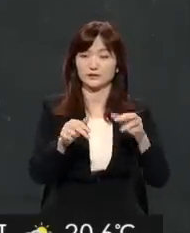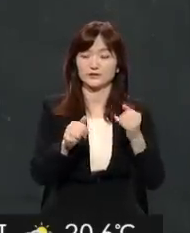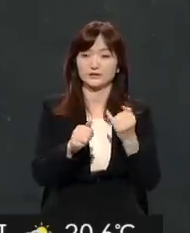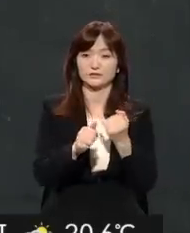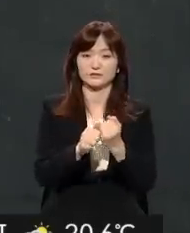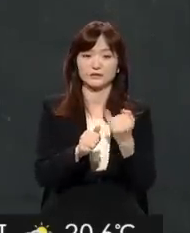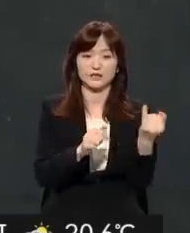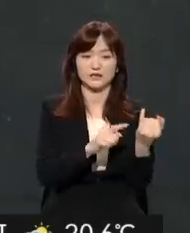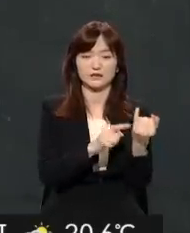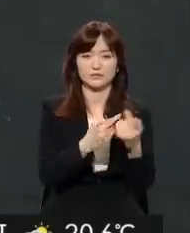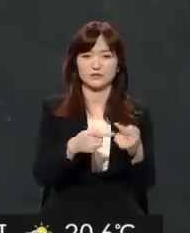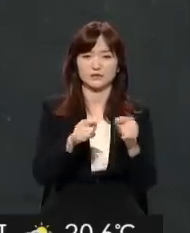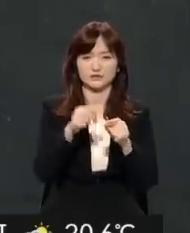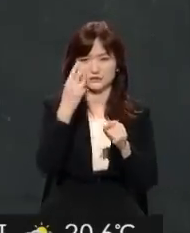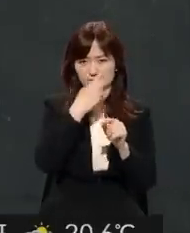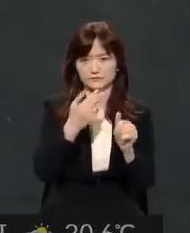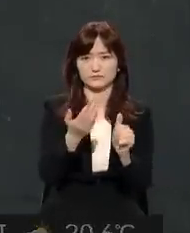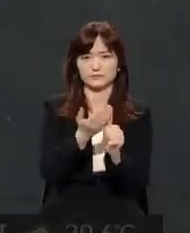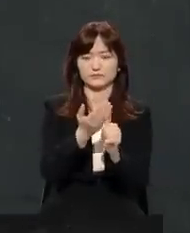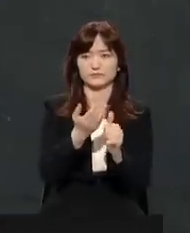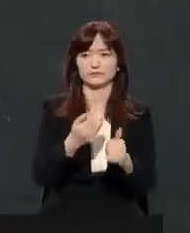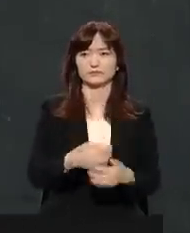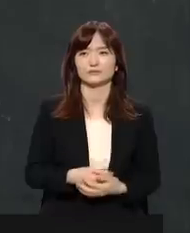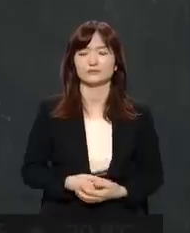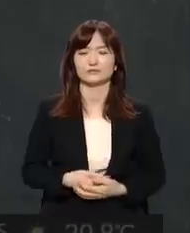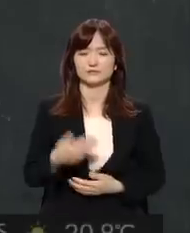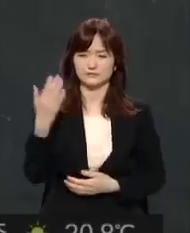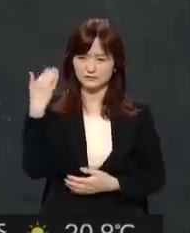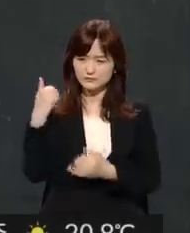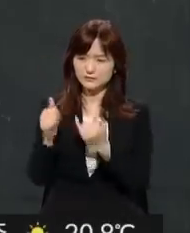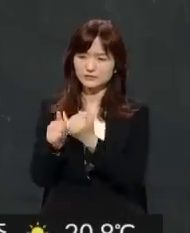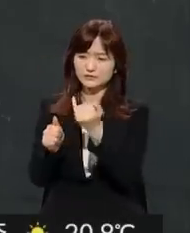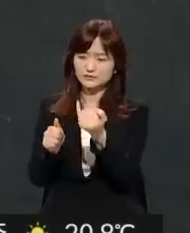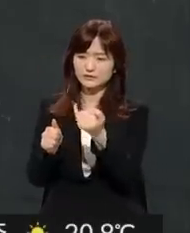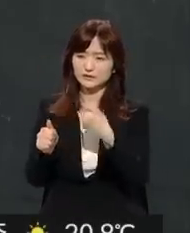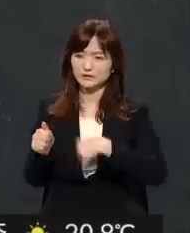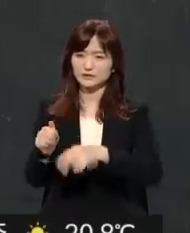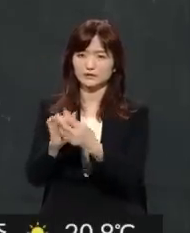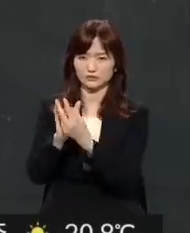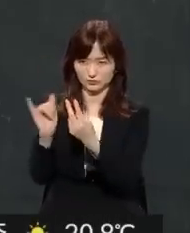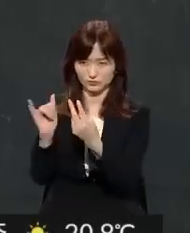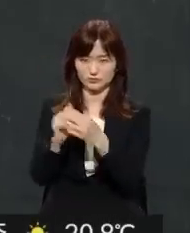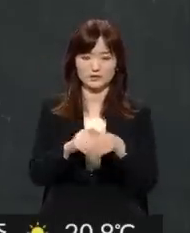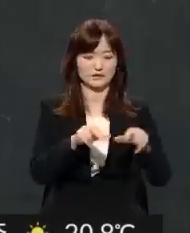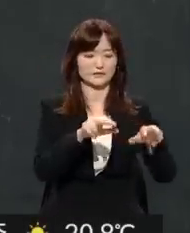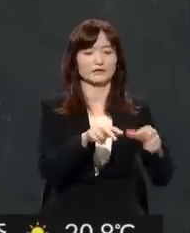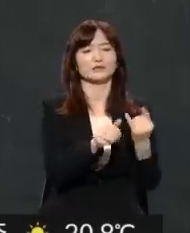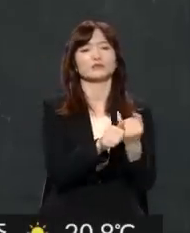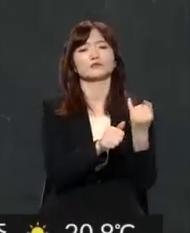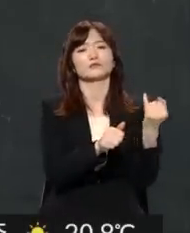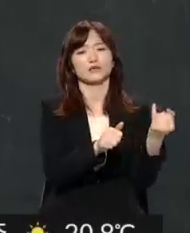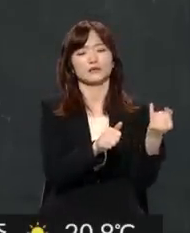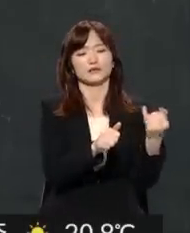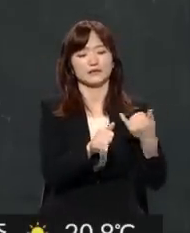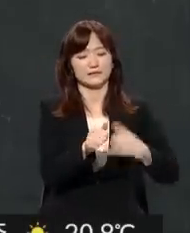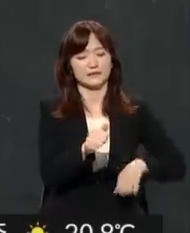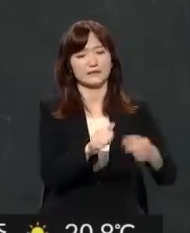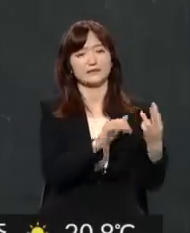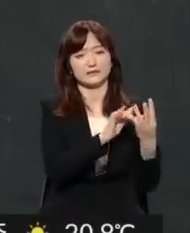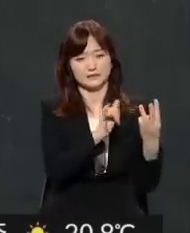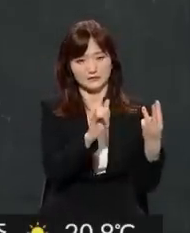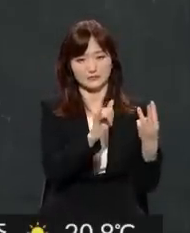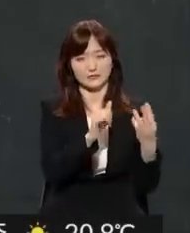키워왔다고 합니다. 자, 정리해보죠. 전처의 아이 2명. 그리고 지금 아내에게서 3명. 자,